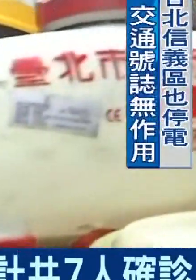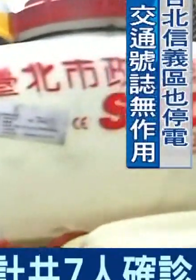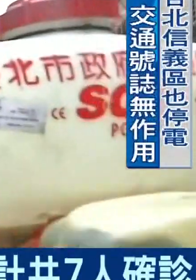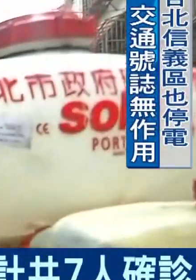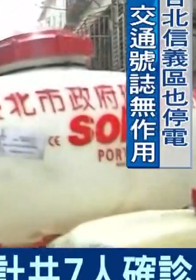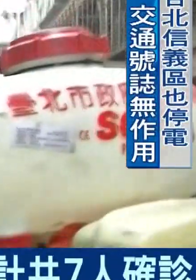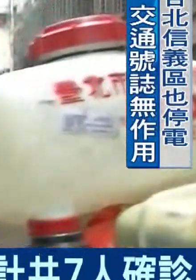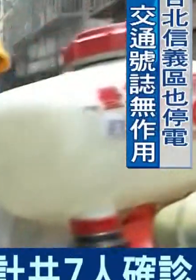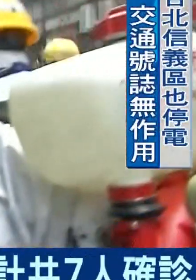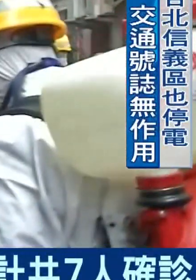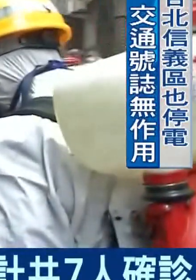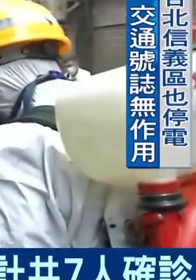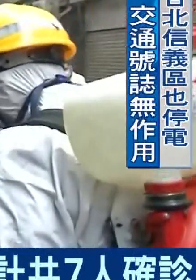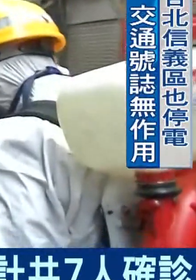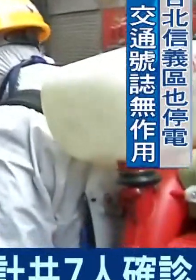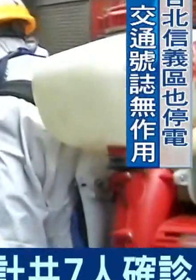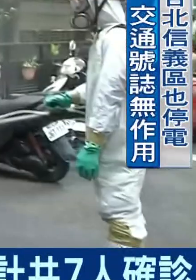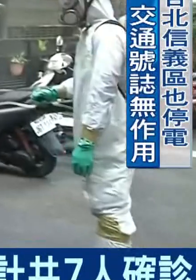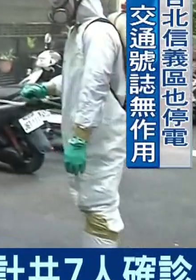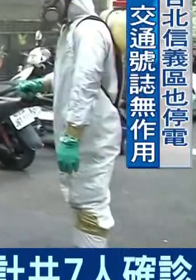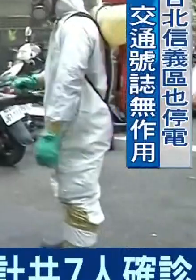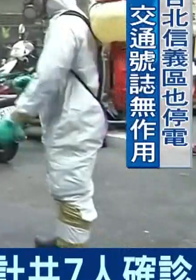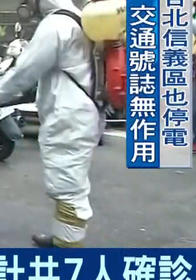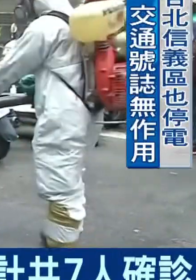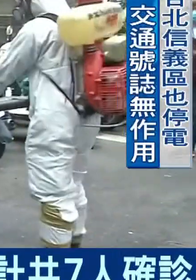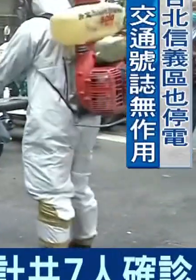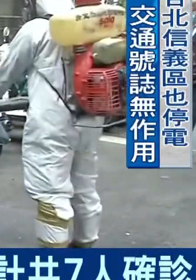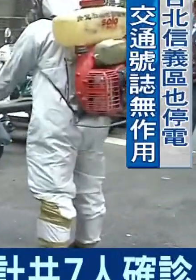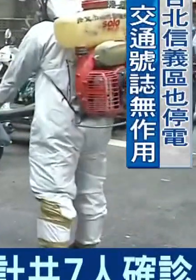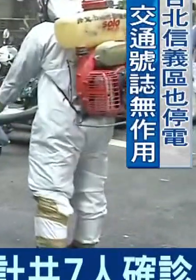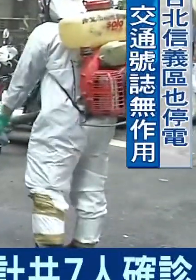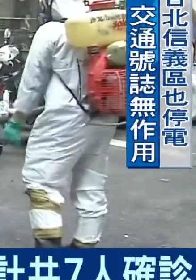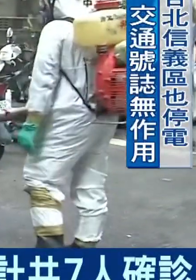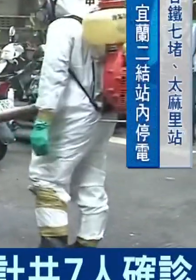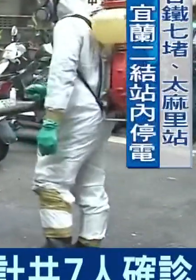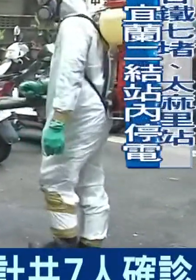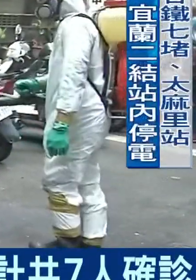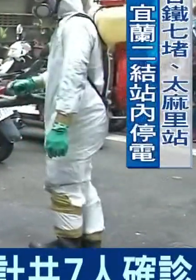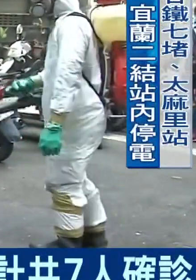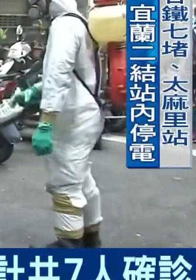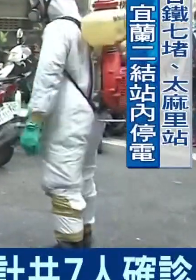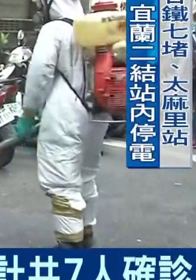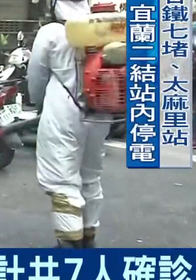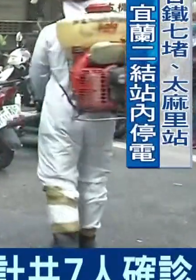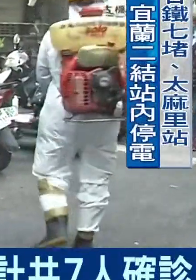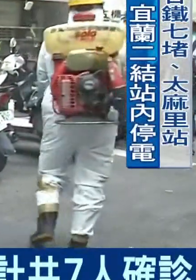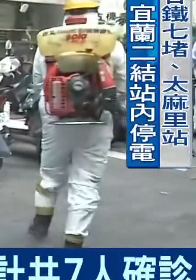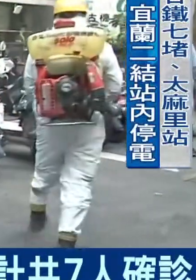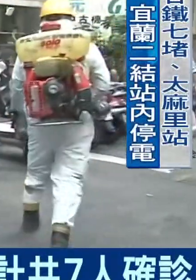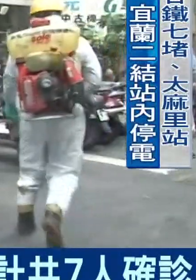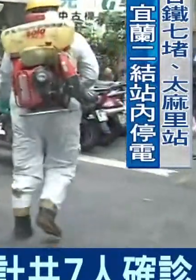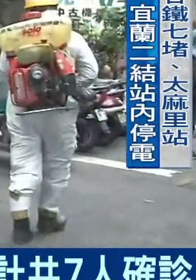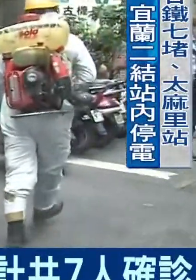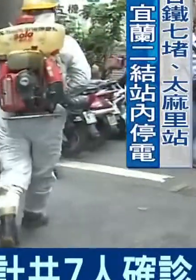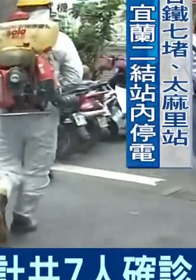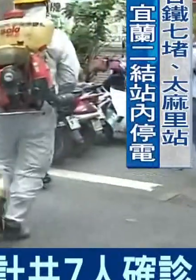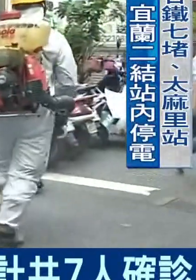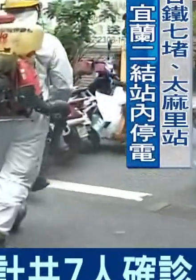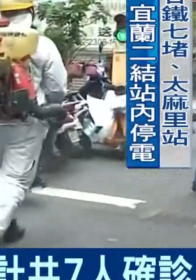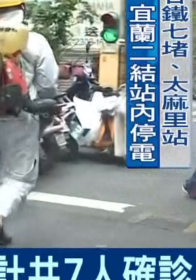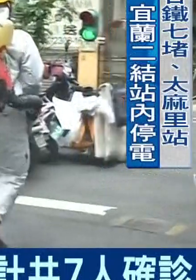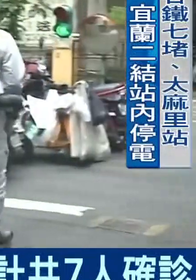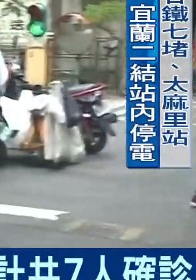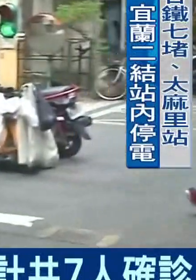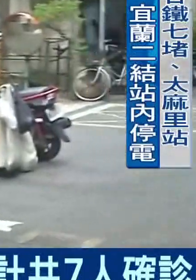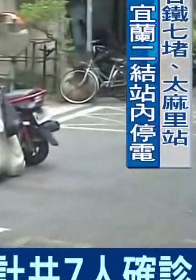指挥官陈时中证实，狮子会群聚案和台北万华染疫者之间有人与人的连结，而万华茶艺馆群聚案